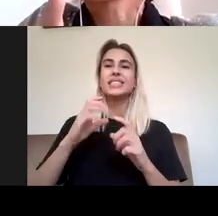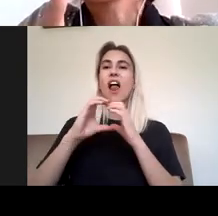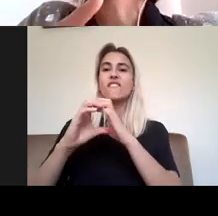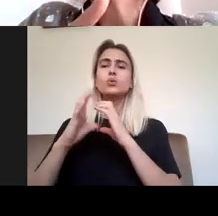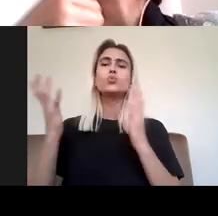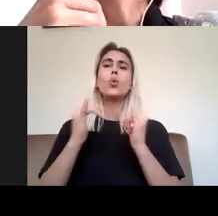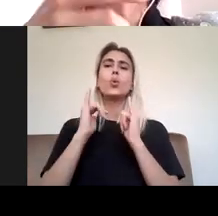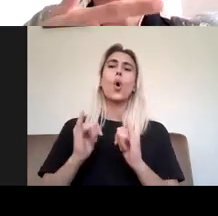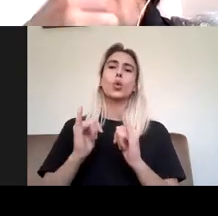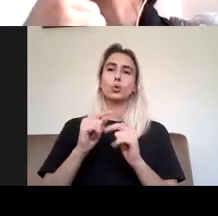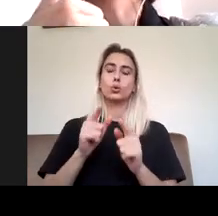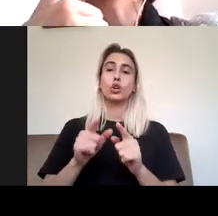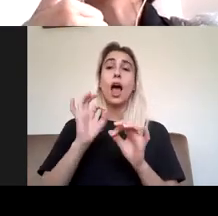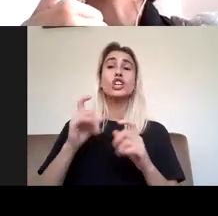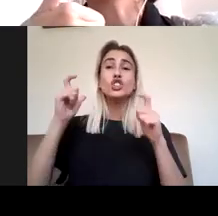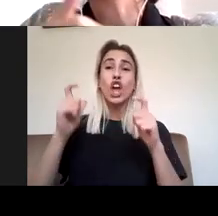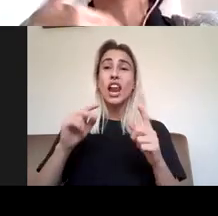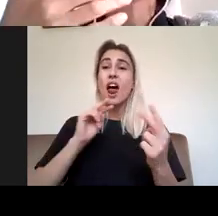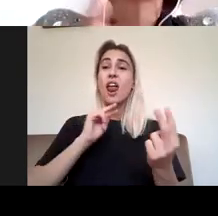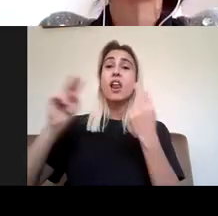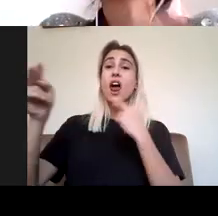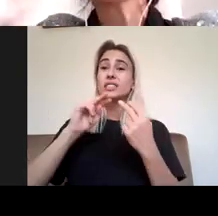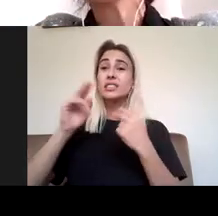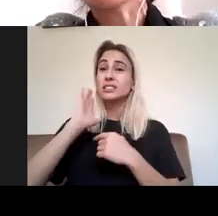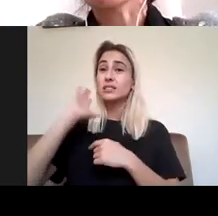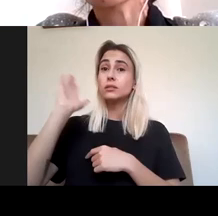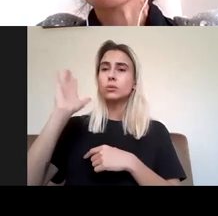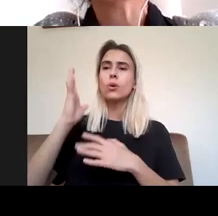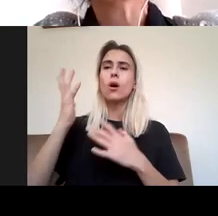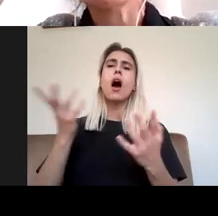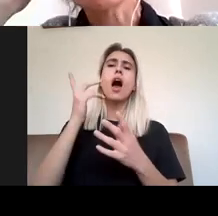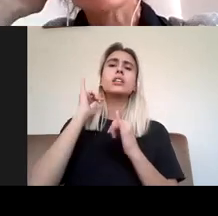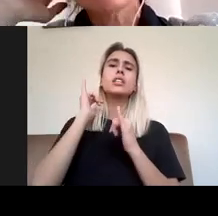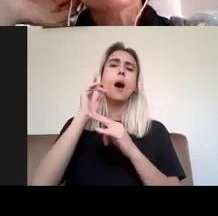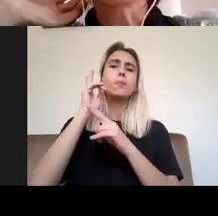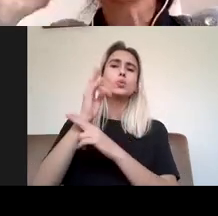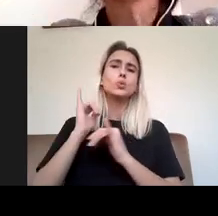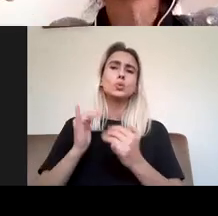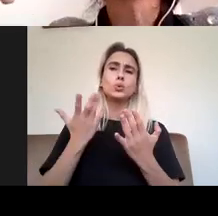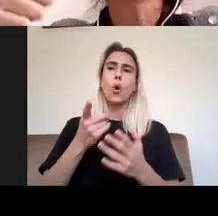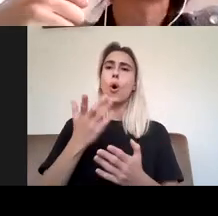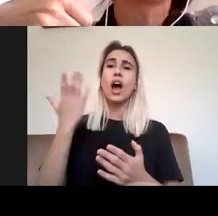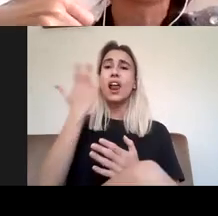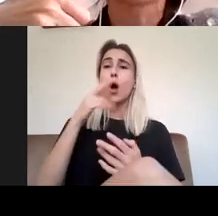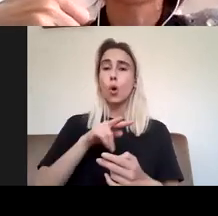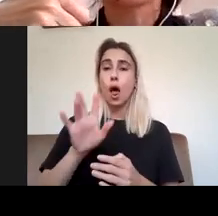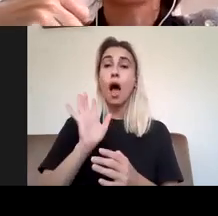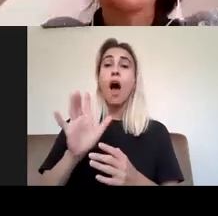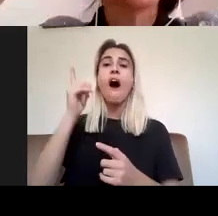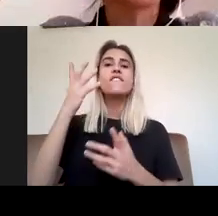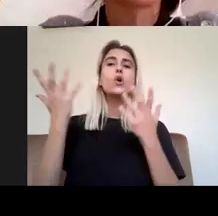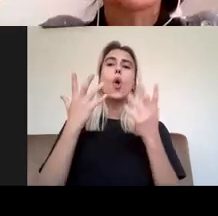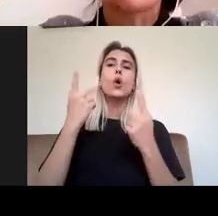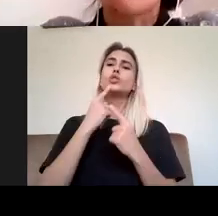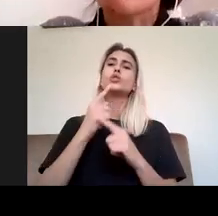durumda. Hele şehirler arasında örnekler vereceğim. Şehirler arası tam bir kabus. Özellikle karayolunda. Ama havayolunda bunu söyleyemiyoruz. Yani